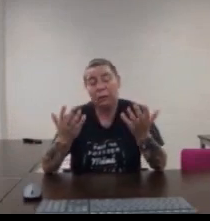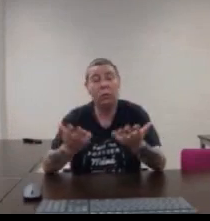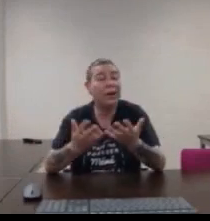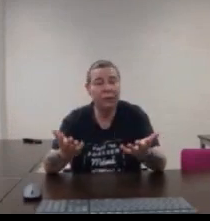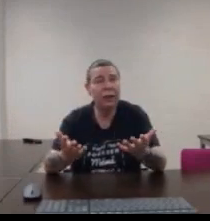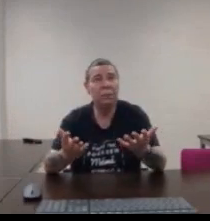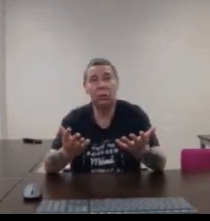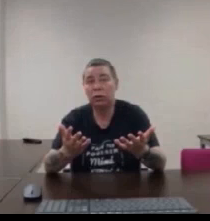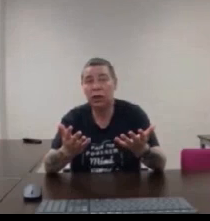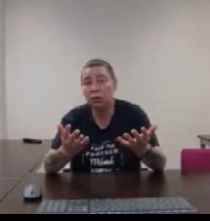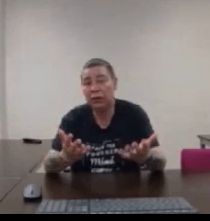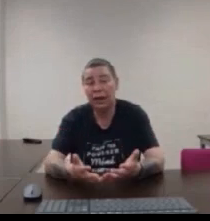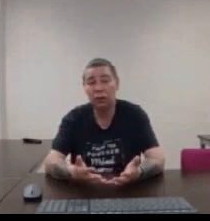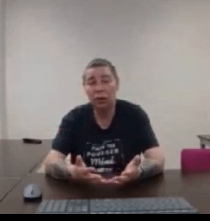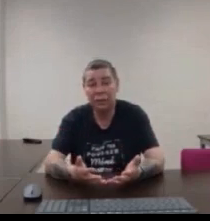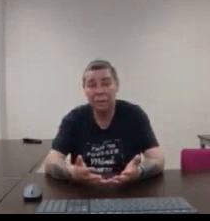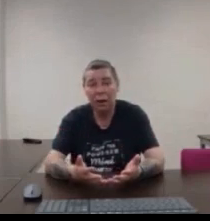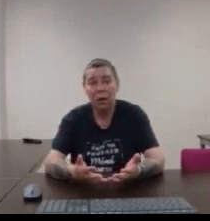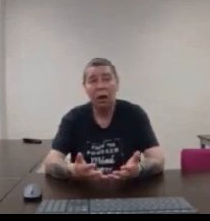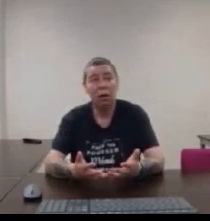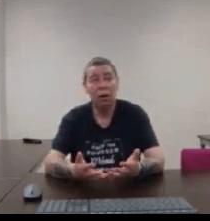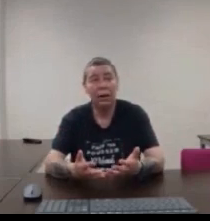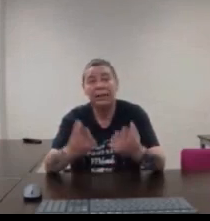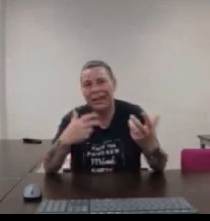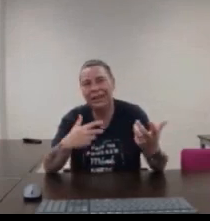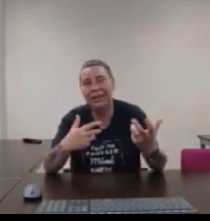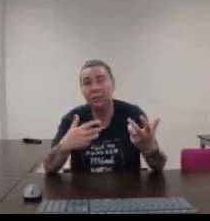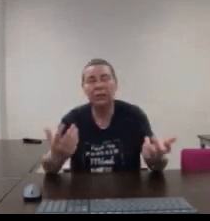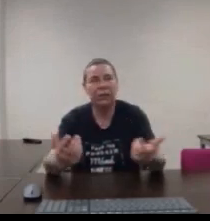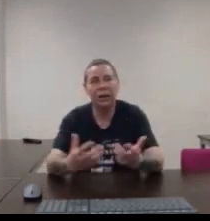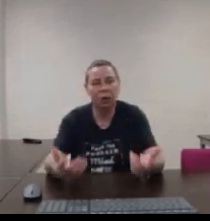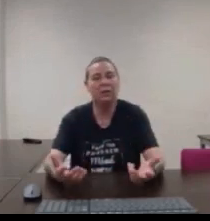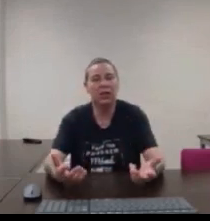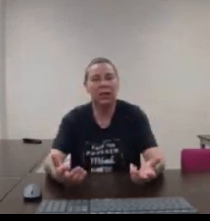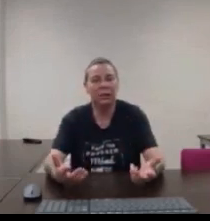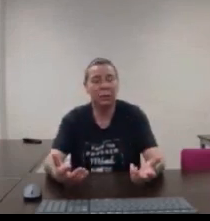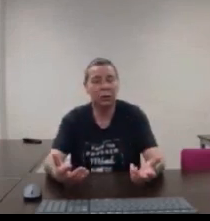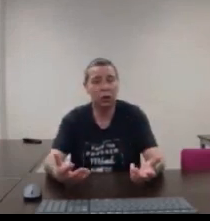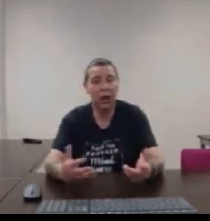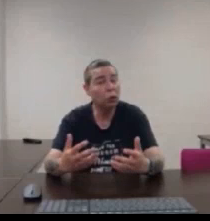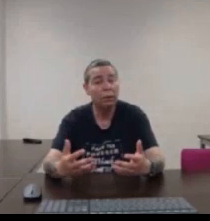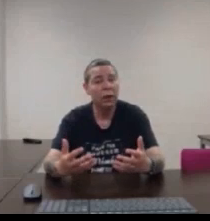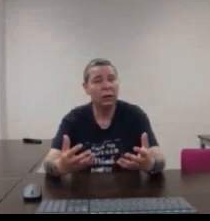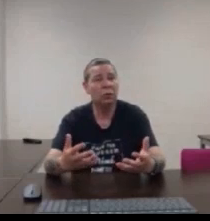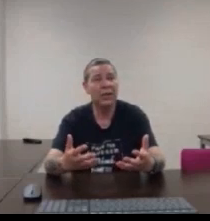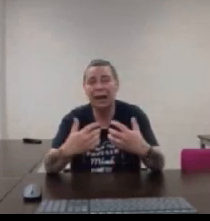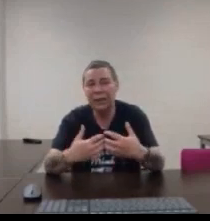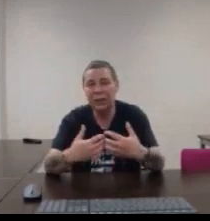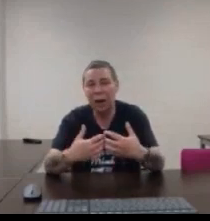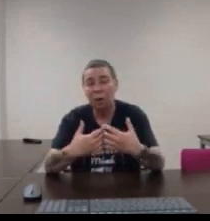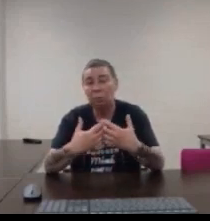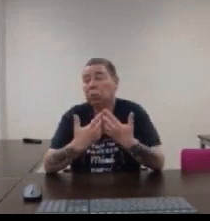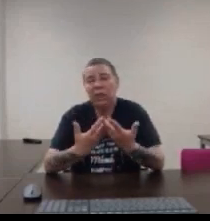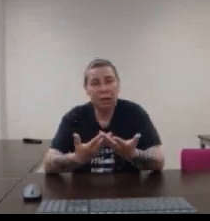va tout simplement révéler une pathologie que le salarié ne connaissait pas. Et c'est là qu'il se dit, mince, c'est l'écran qui m'a généré cette pathologie-là. Non, c'est qu'il